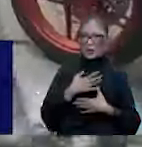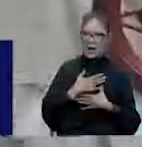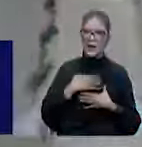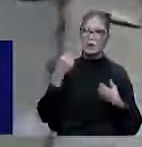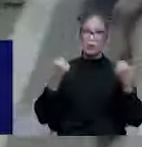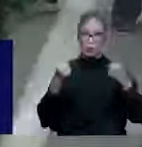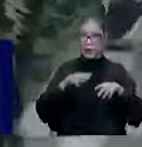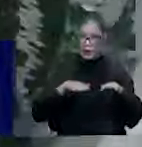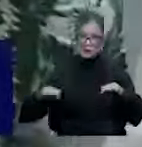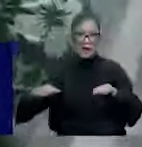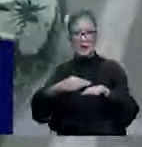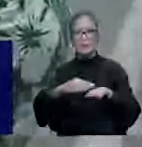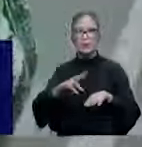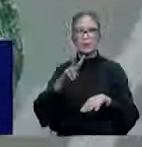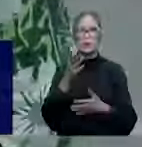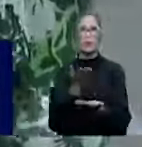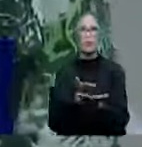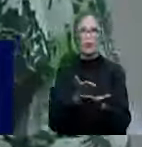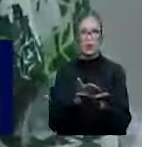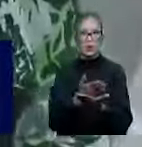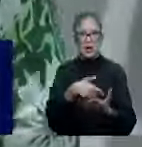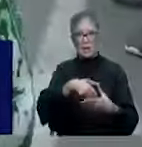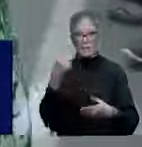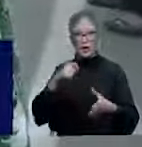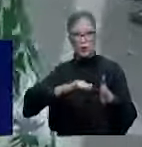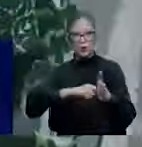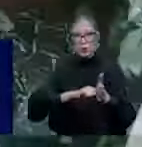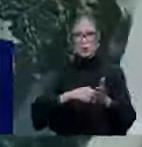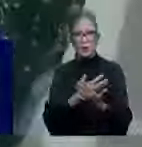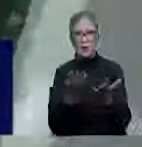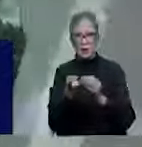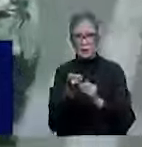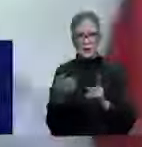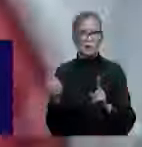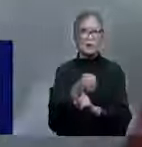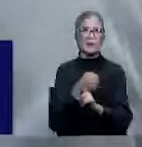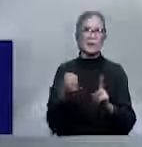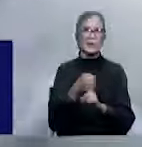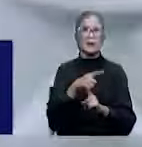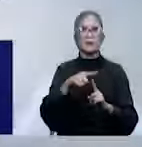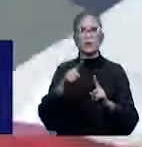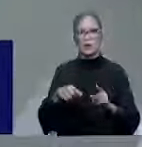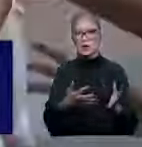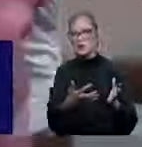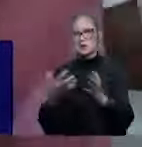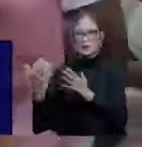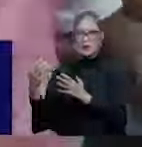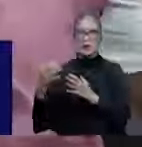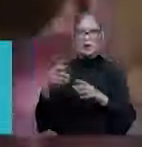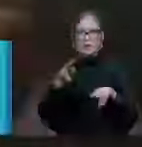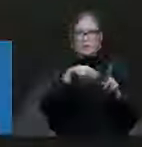belakang. Dua orang debt collector menarik kunci nyaris diamuk warga. Petugas mengamankan seluruh pihak yang terlibat keributan untuk